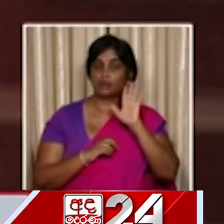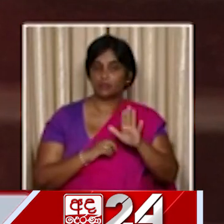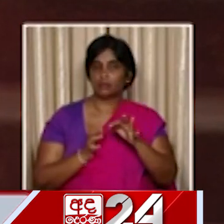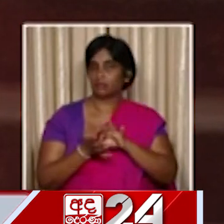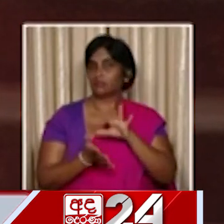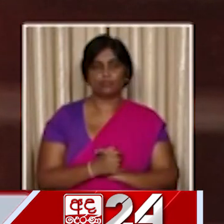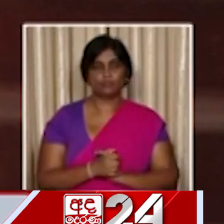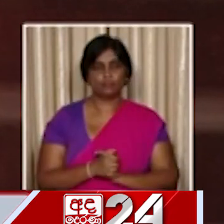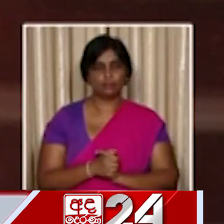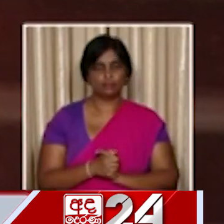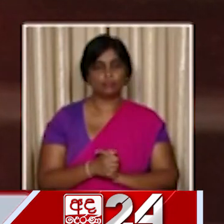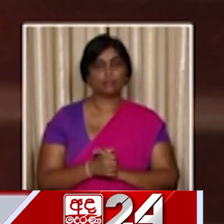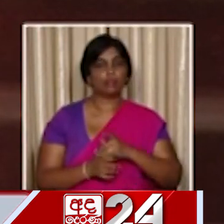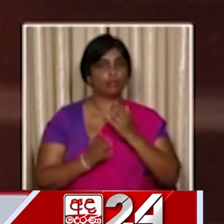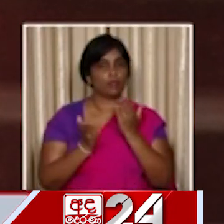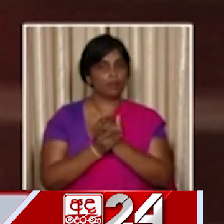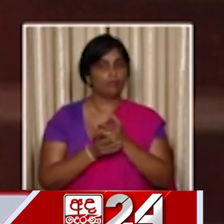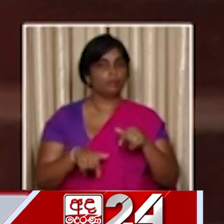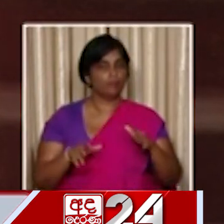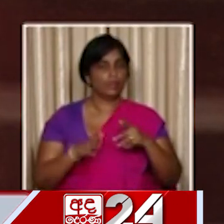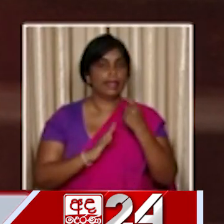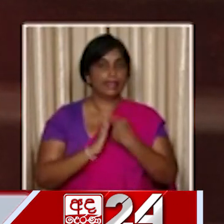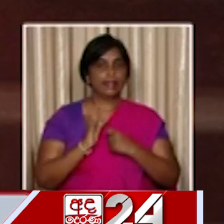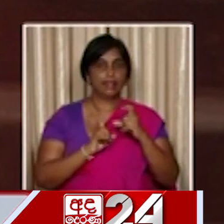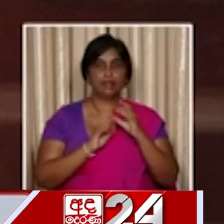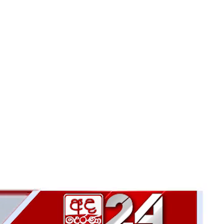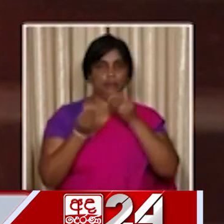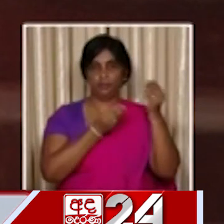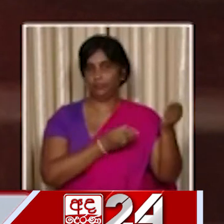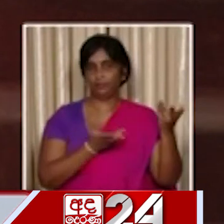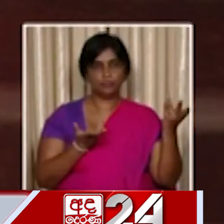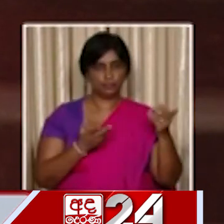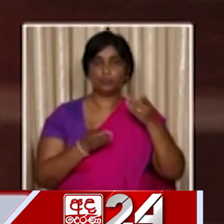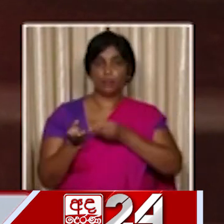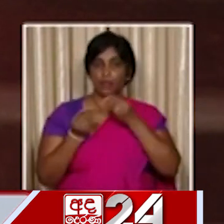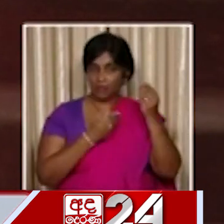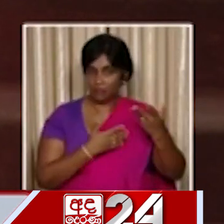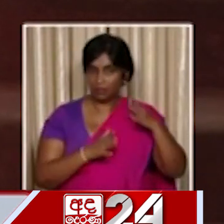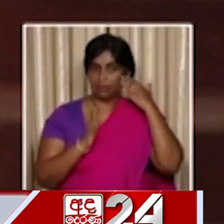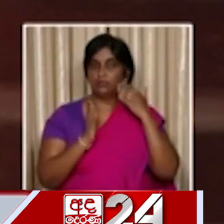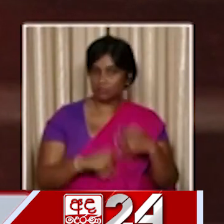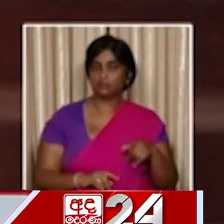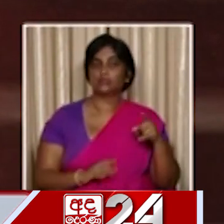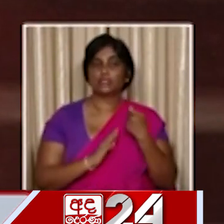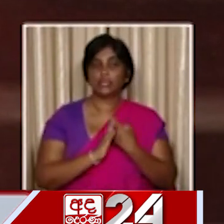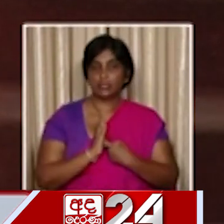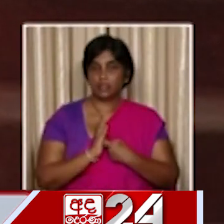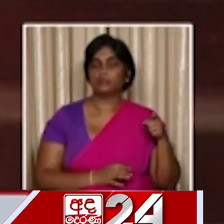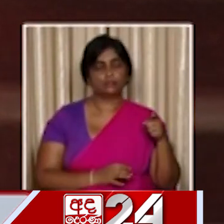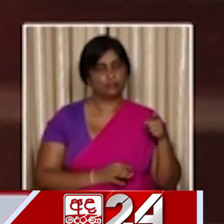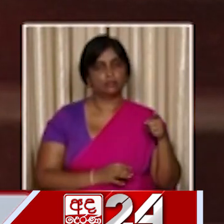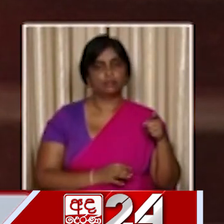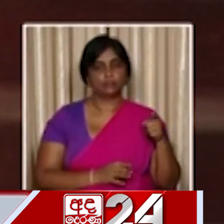තහවුරු කර යුතු කාරණයක්. මේ ලිපිගොනුව තවමත් නීතිපති දෙපාර්තමේන්තුවට එවලා නැහැ. ඒවට පස්සේ මේ පිළිබඳව අධ්‍යයනයක් කරලා ගරු